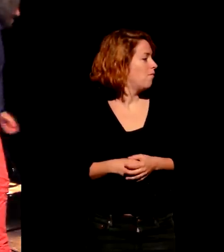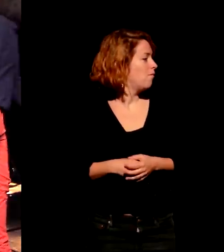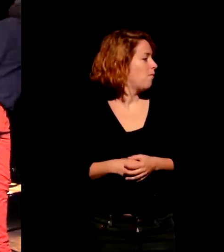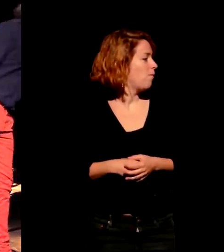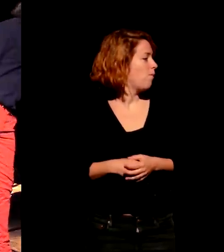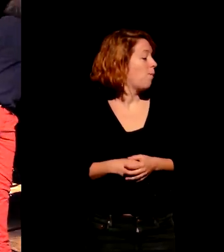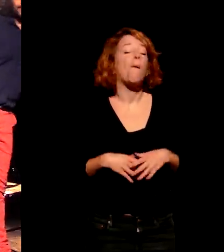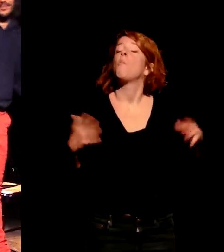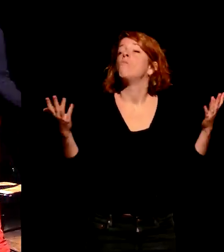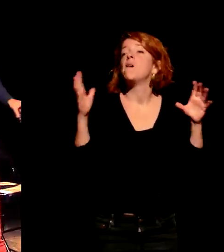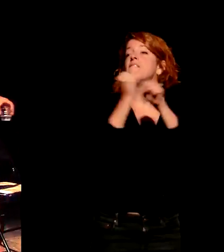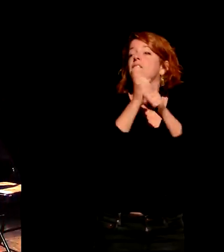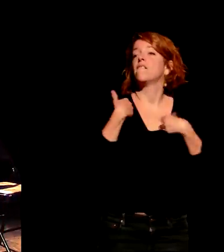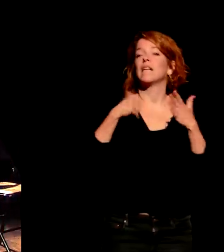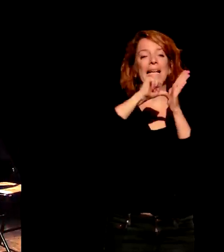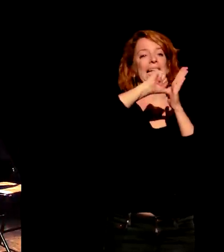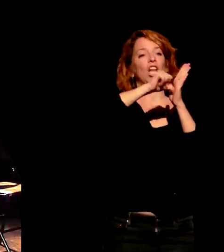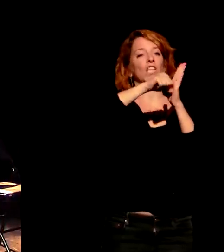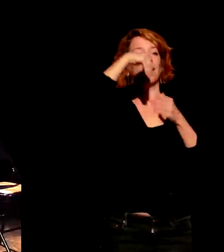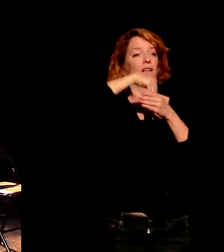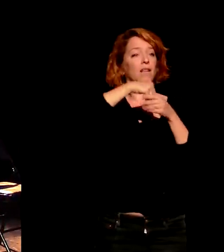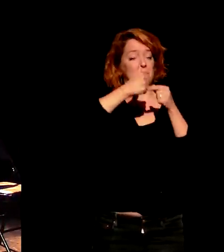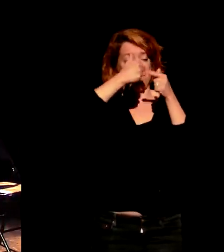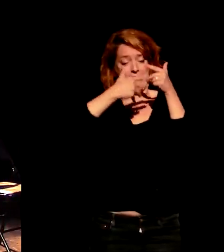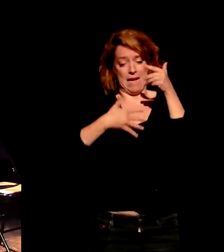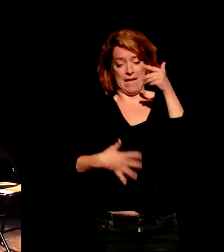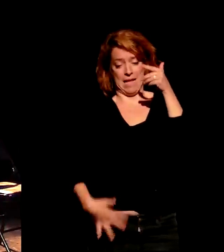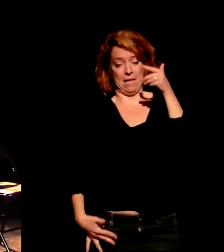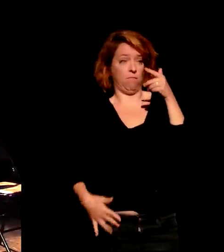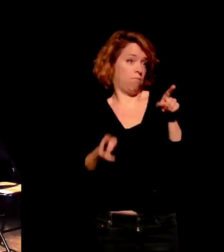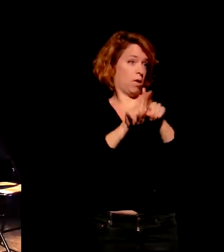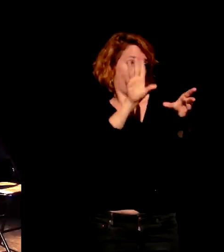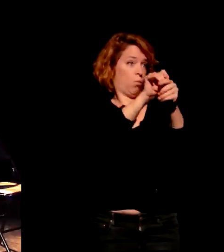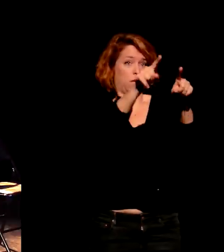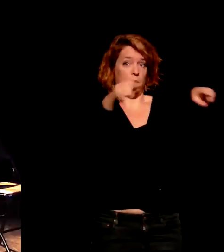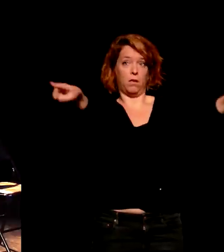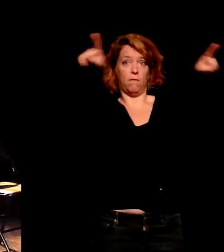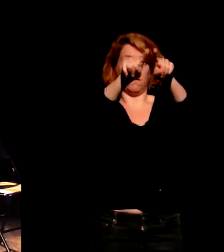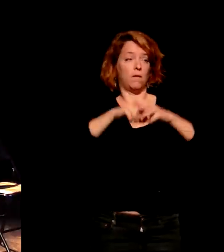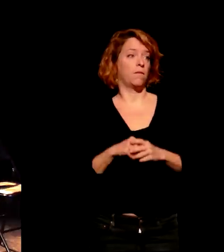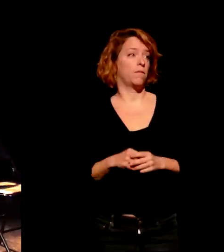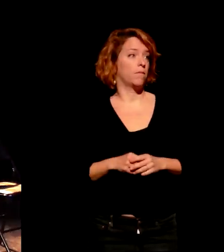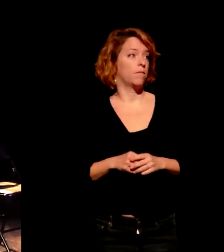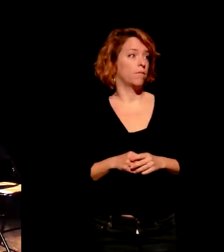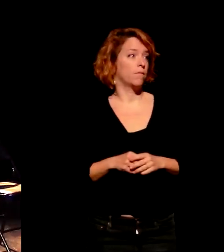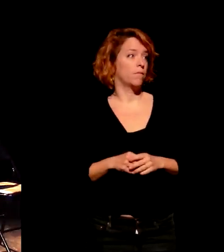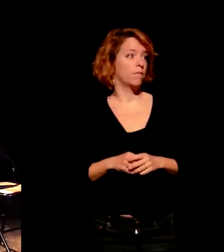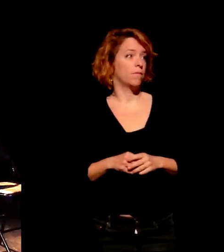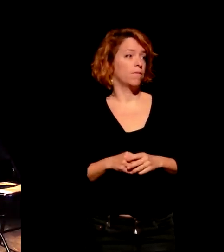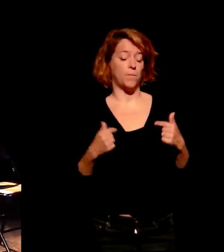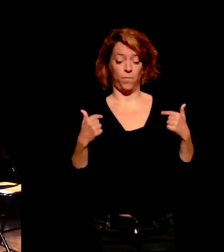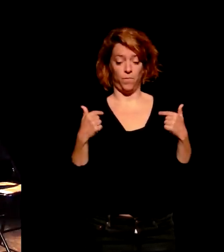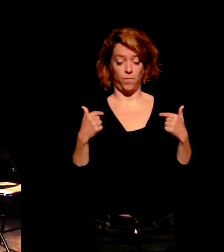Enfin, j'ai plein d'identités, quoi. Enfin, j'imagine que c'est votre cas à tous. Ben, ce que je suis venu vous raconter, c'est